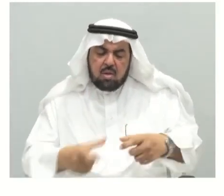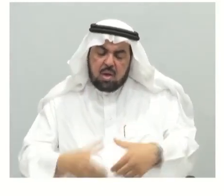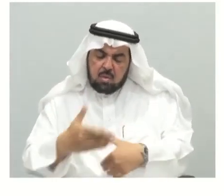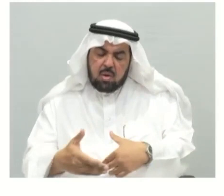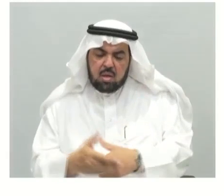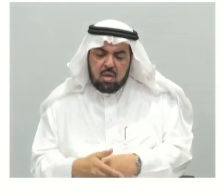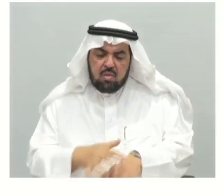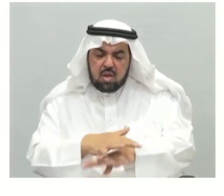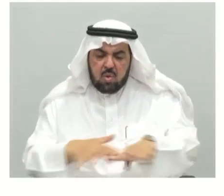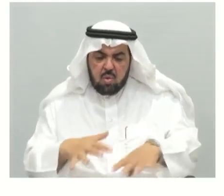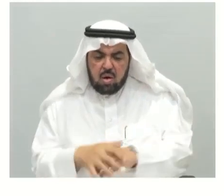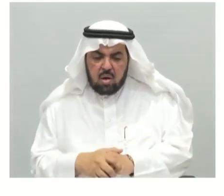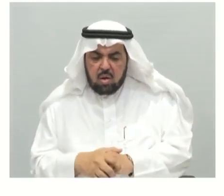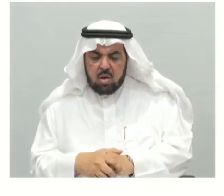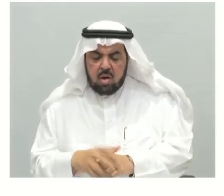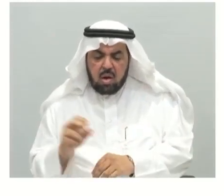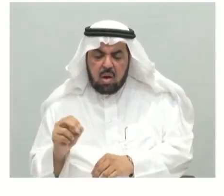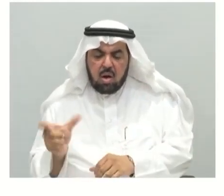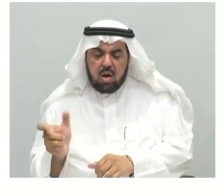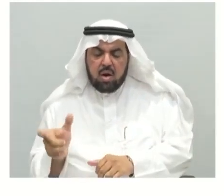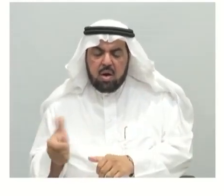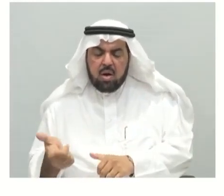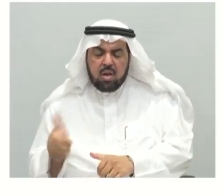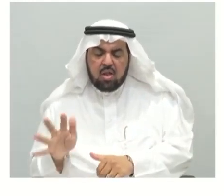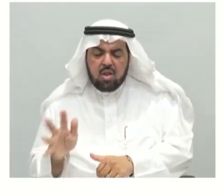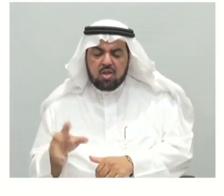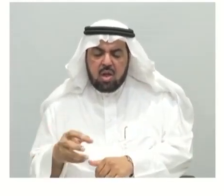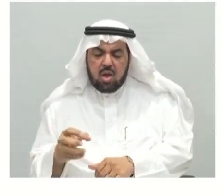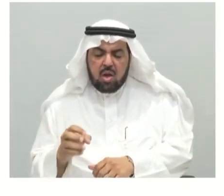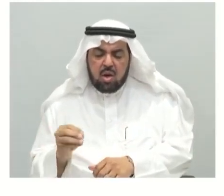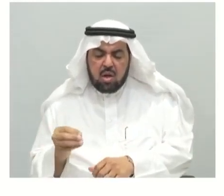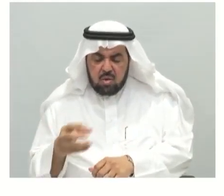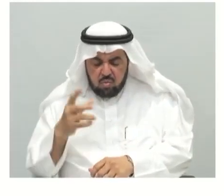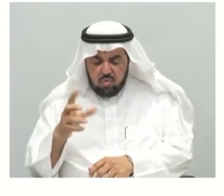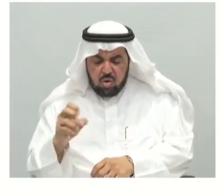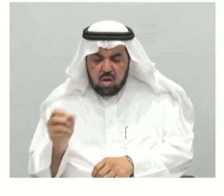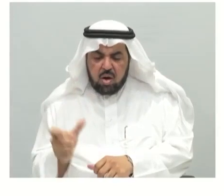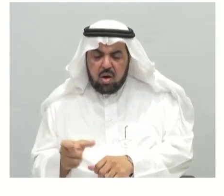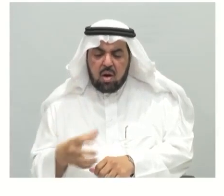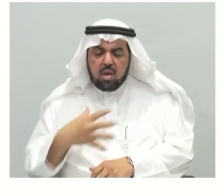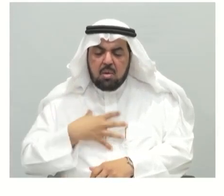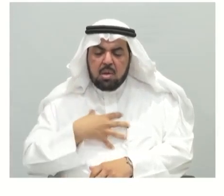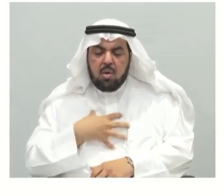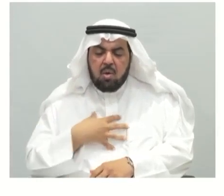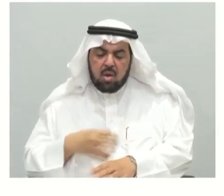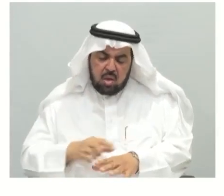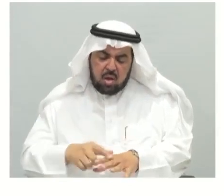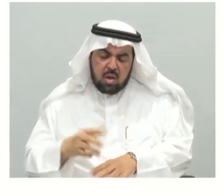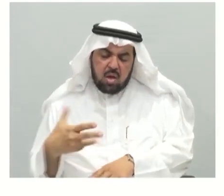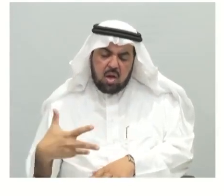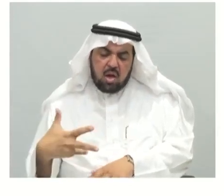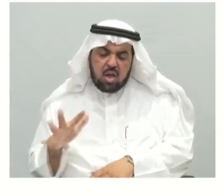في جدولك قرن استشعار هيكل خارجي فكوك عليا قصبات هوائيه غشاء طبلي